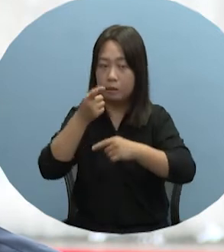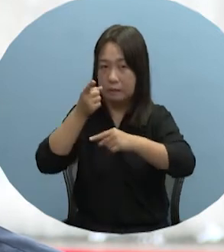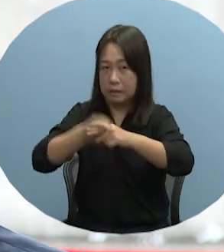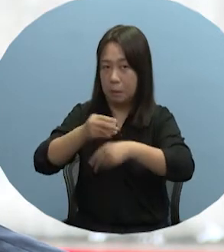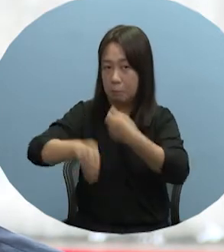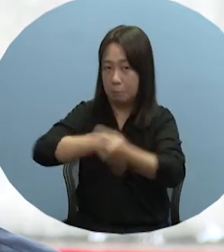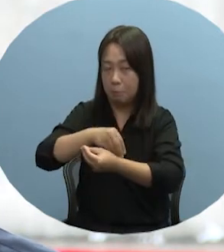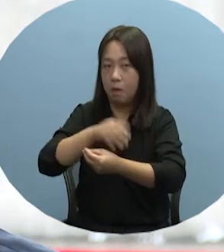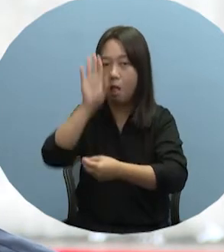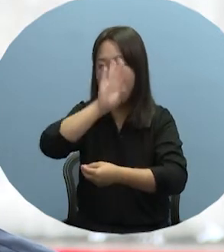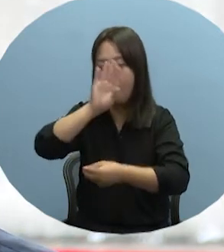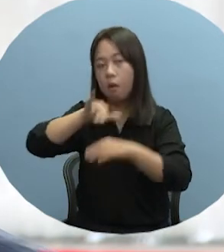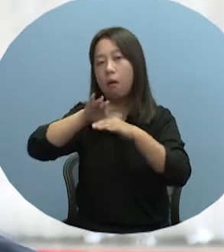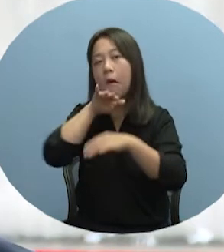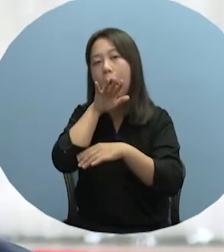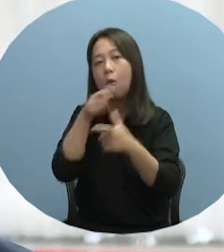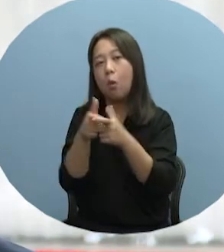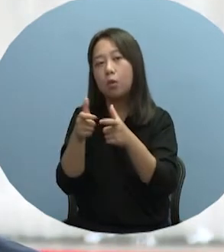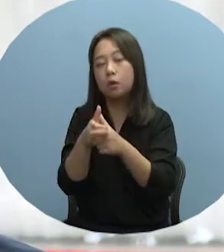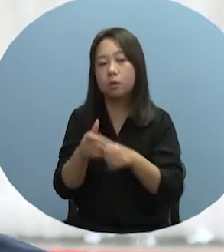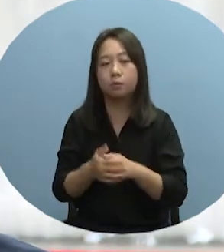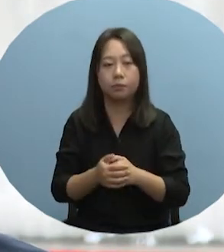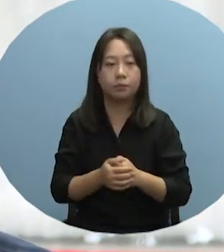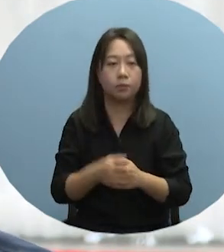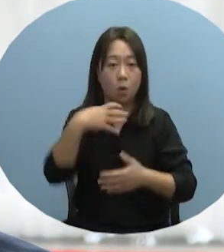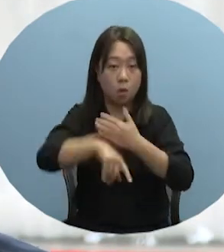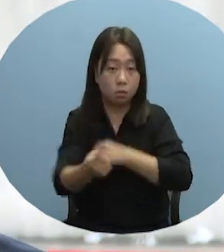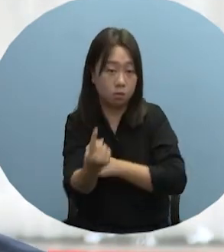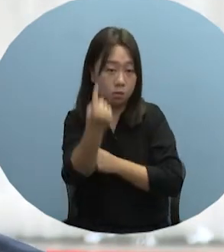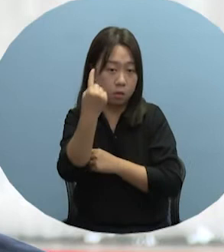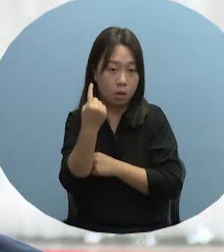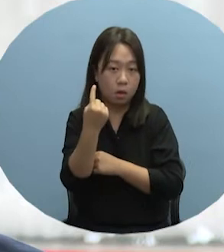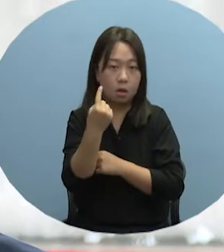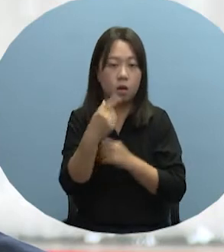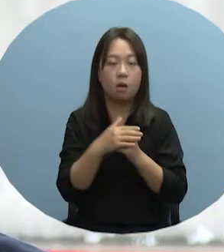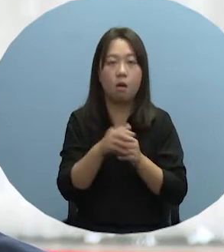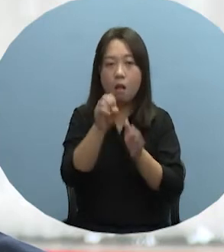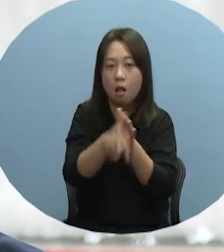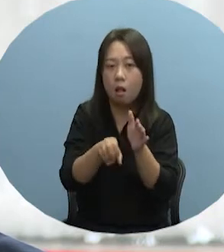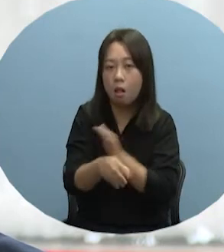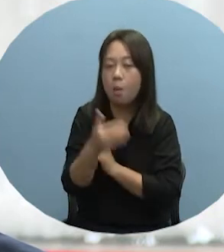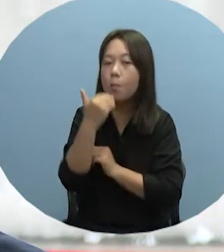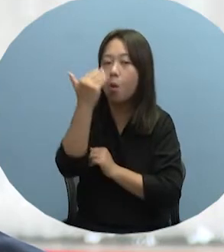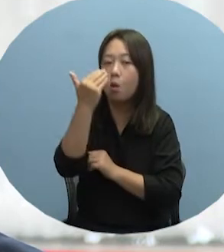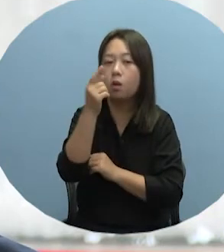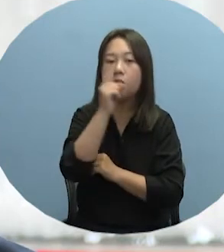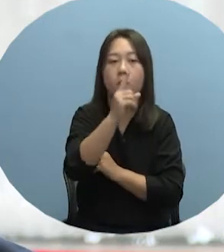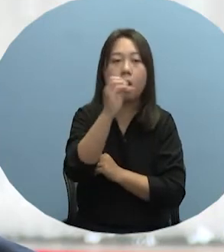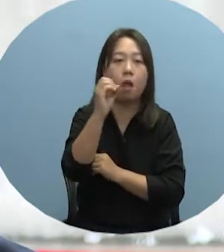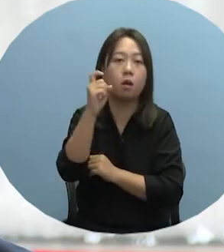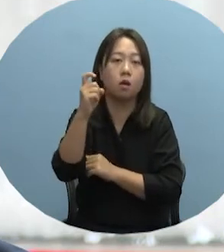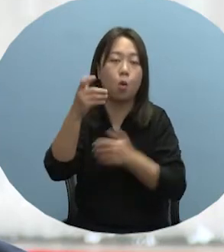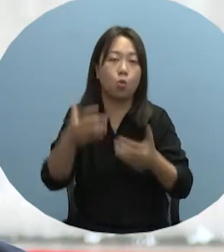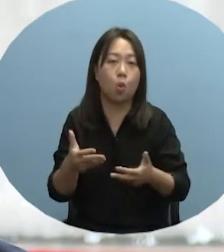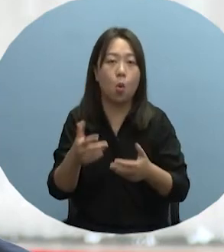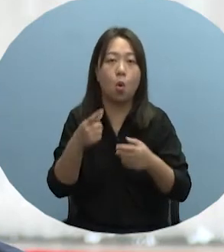业的空壳公司，在一家来说呢是最多呢是曾经漏报过109吨